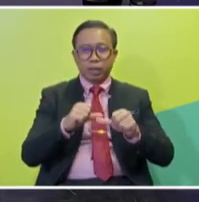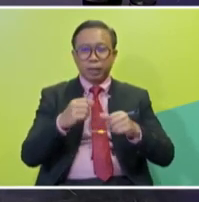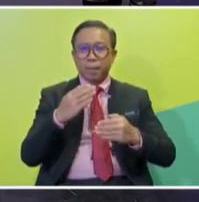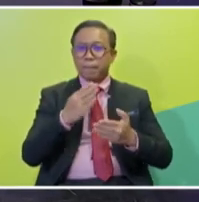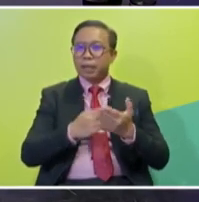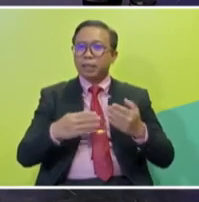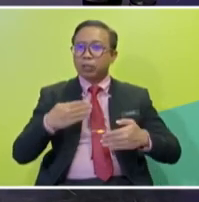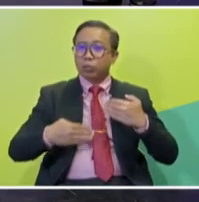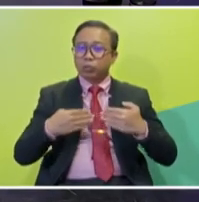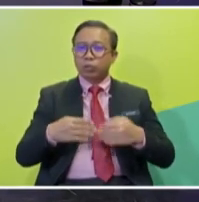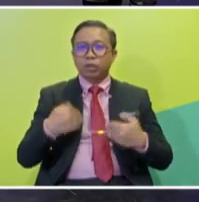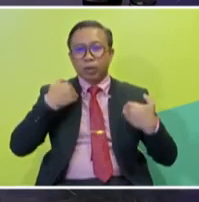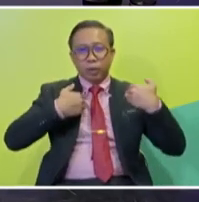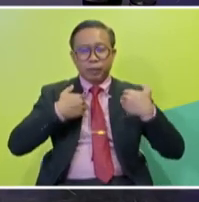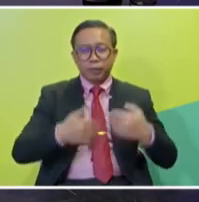itu